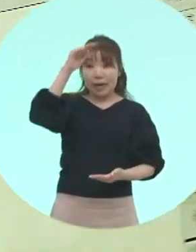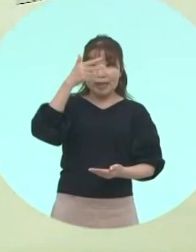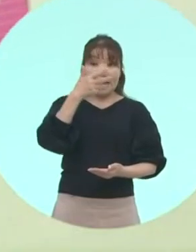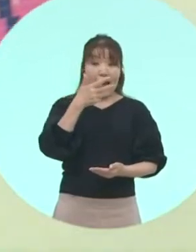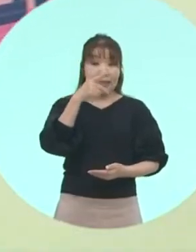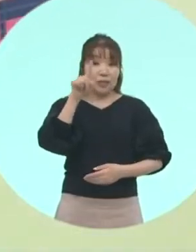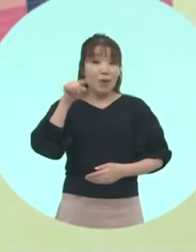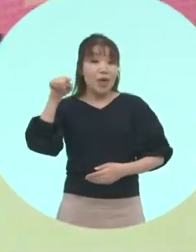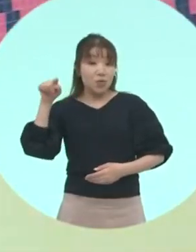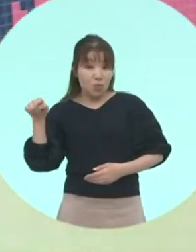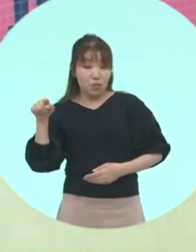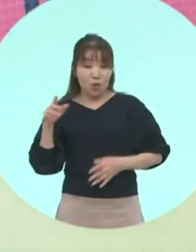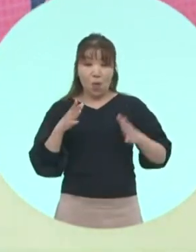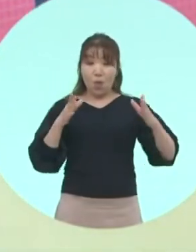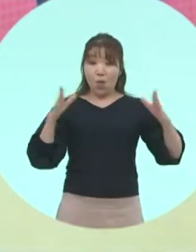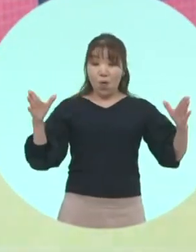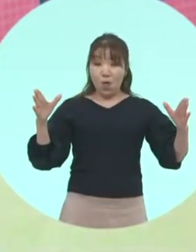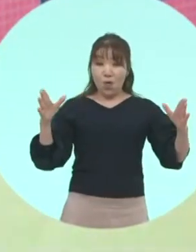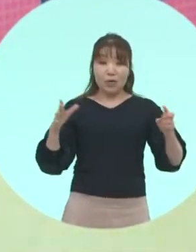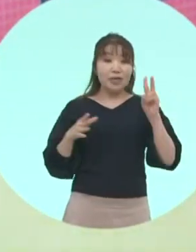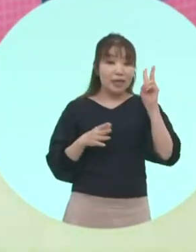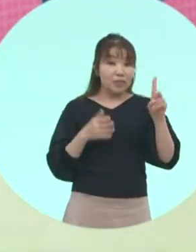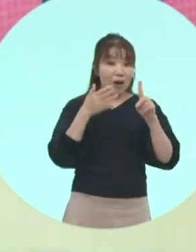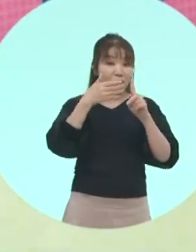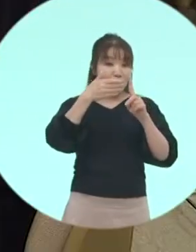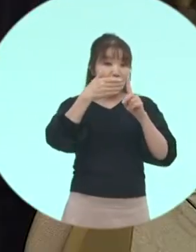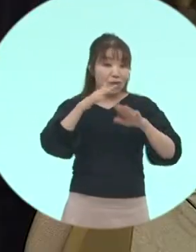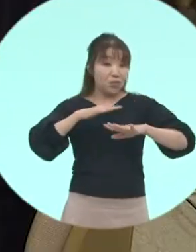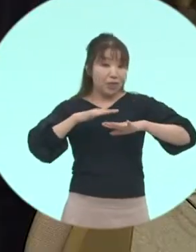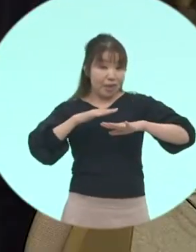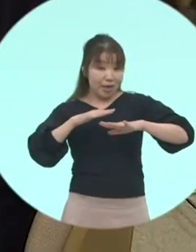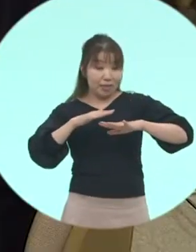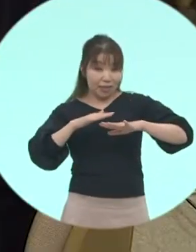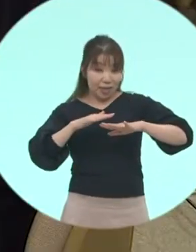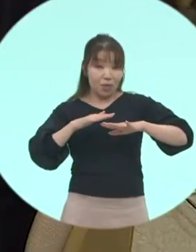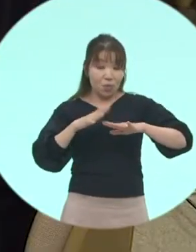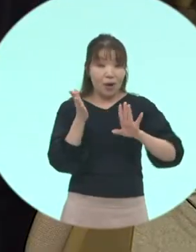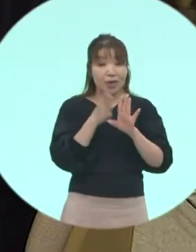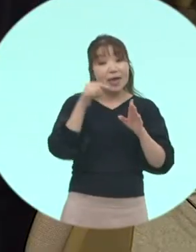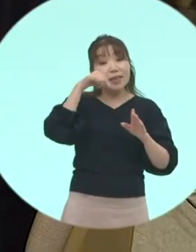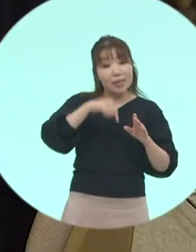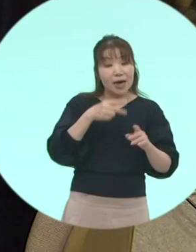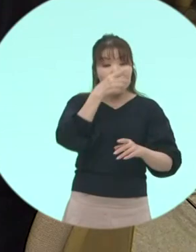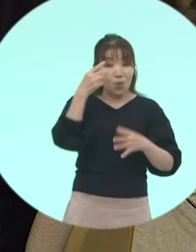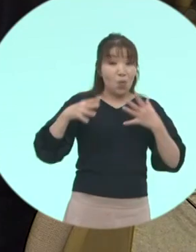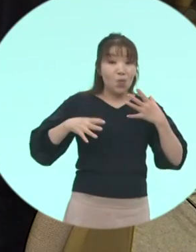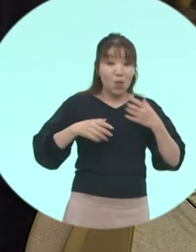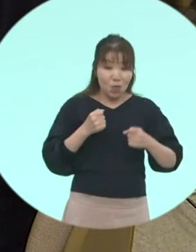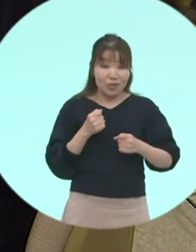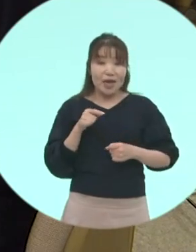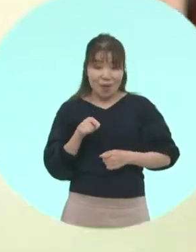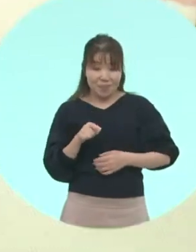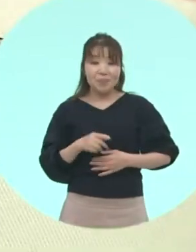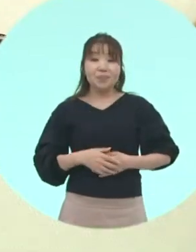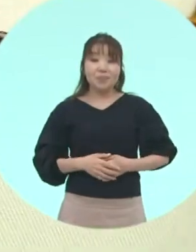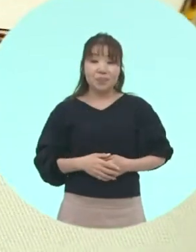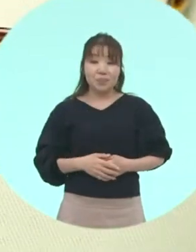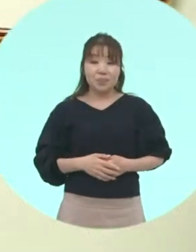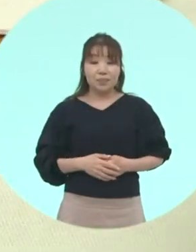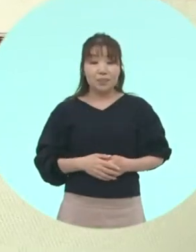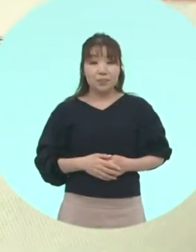8メートルの巨大な2枚のフラッグをデザインしたのは県内の高校生。